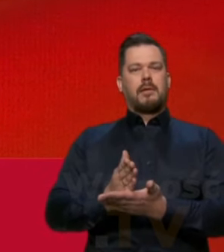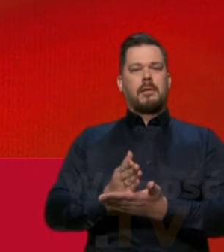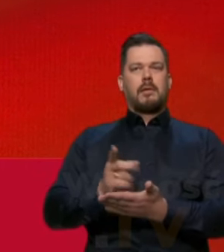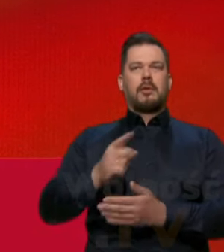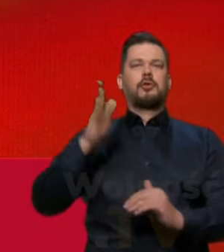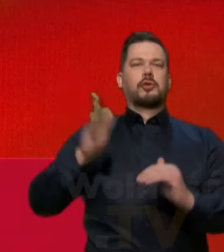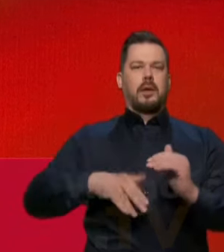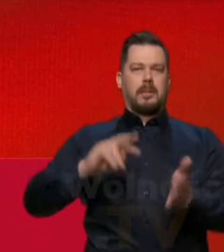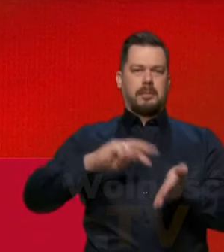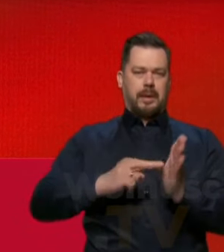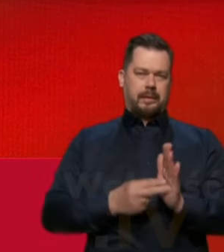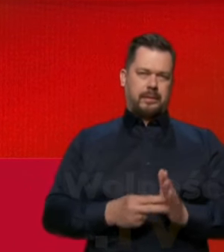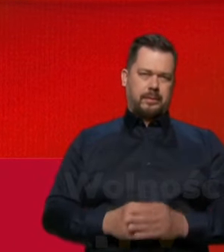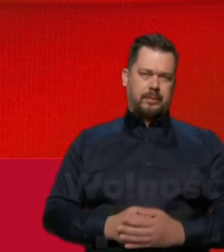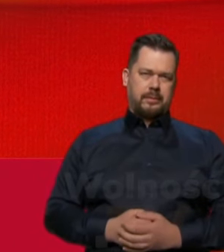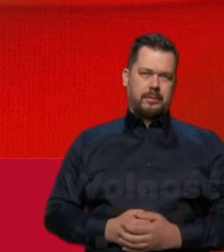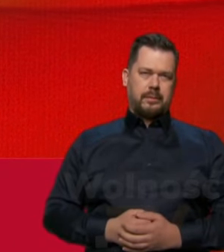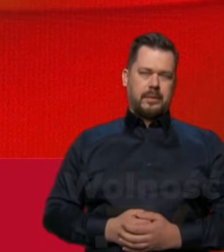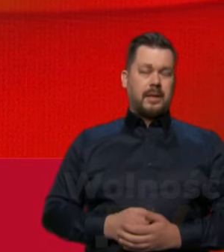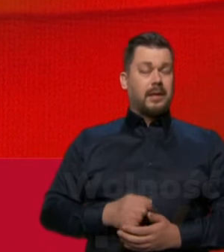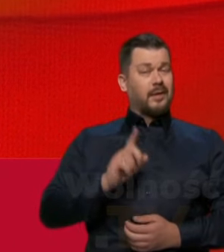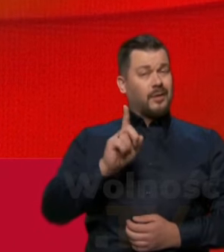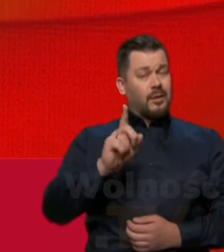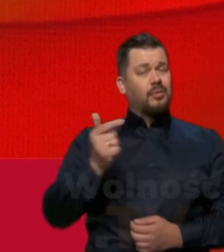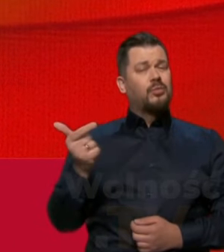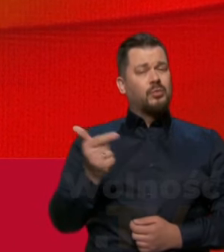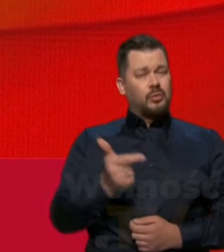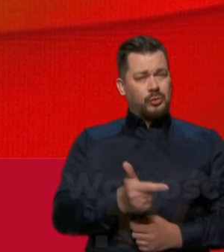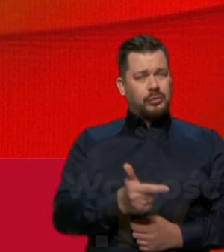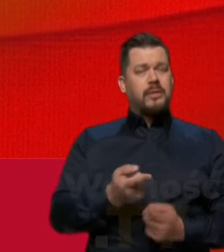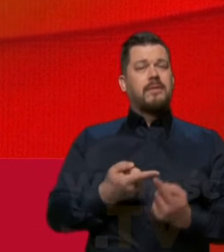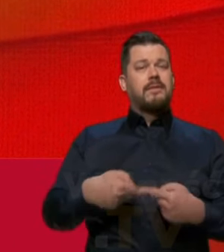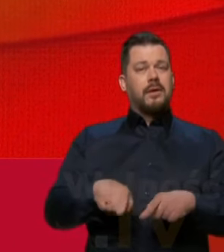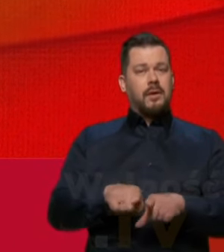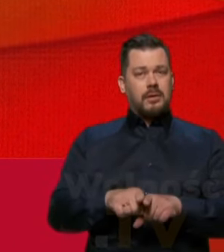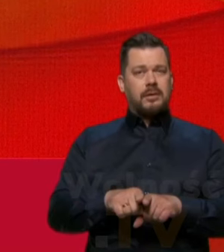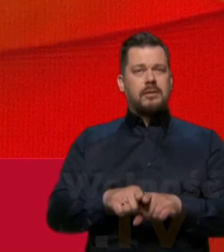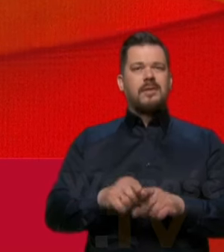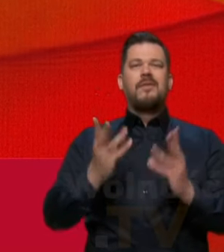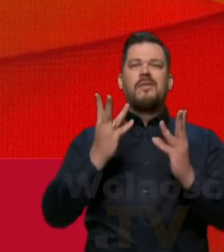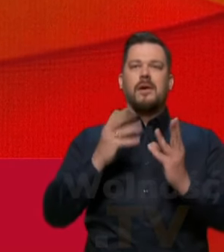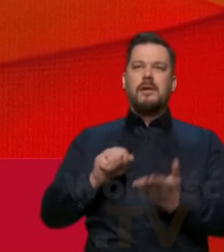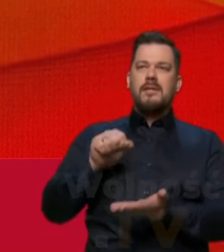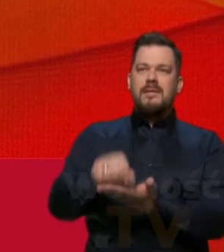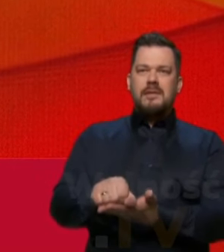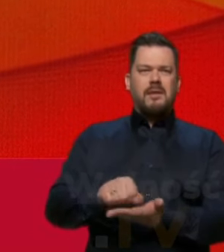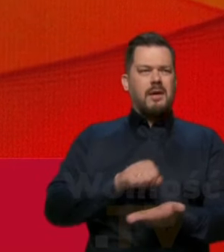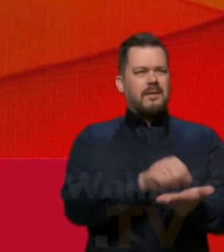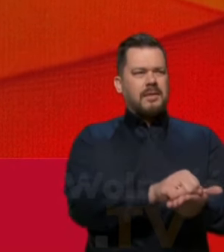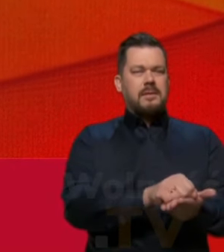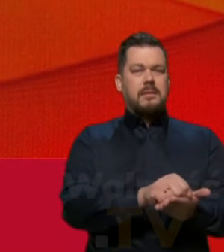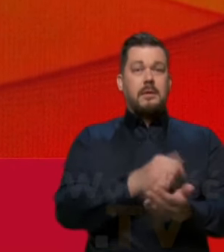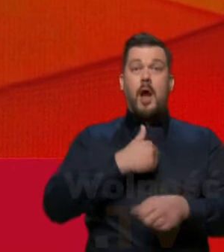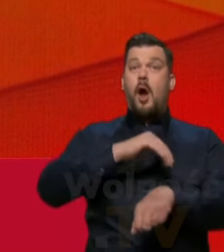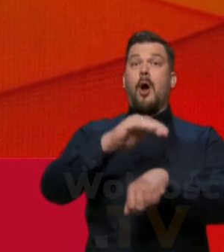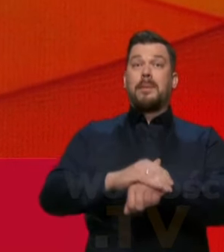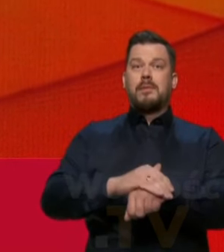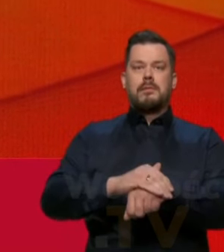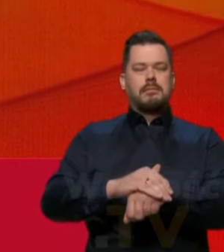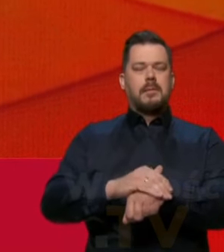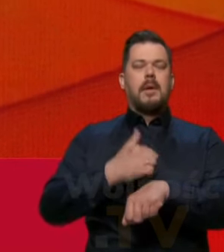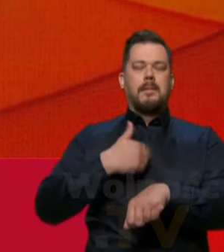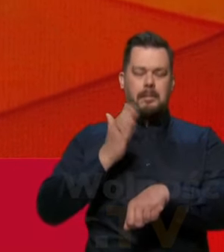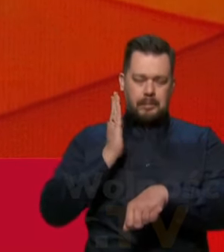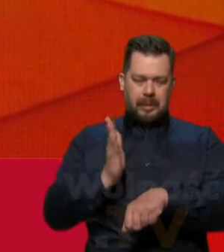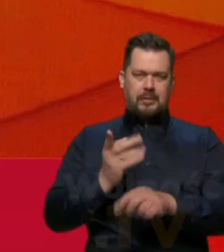złe planowanie. Jednocześnie musimy zrealizować ważne inwestycje i my ich nie obiecujemy, tylko je